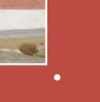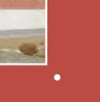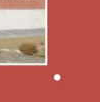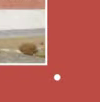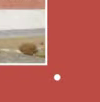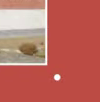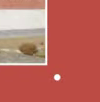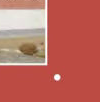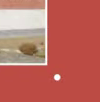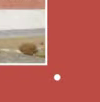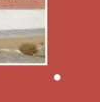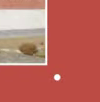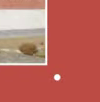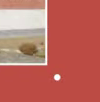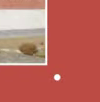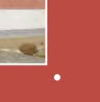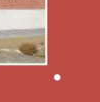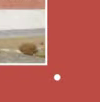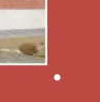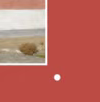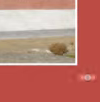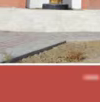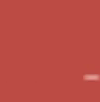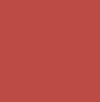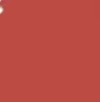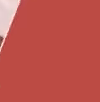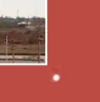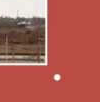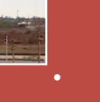Жаңақорғанда күндіз 31, түнде 19 градус жылы болады.